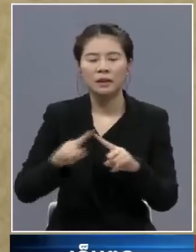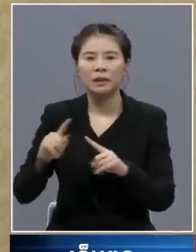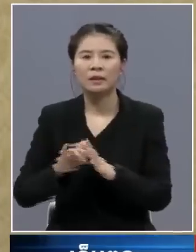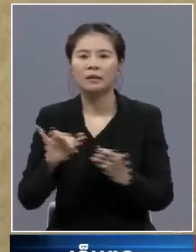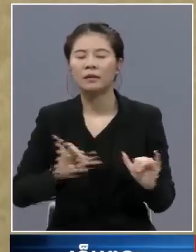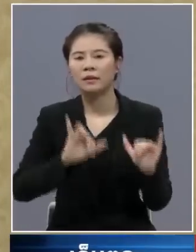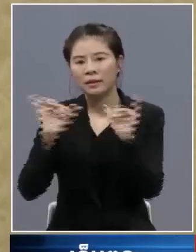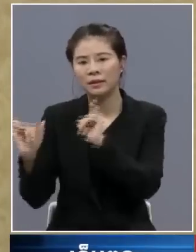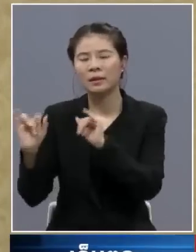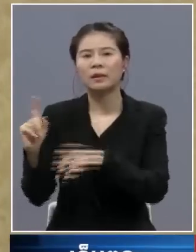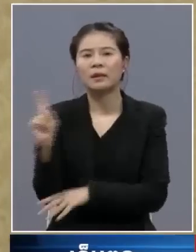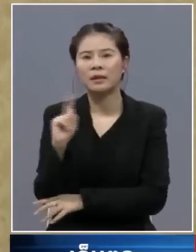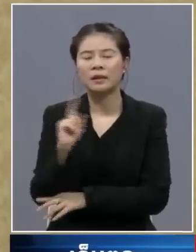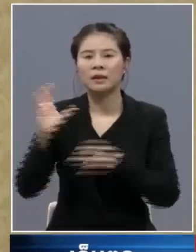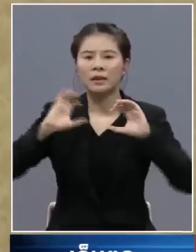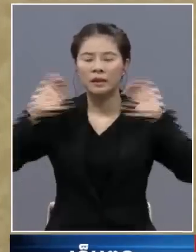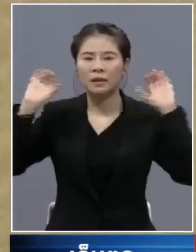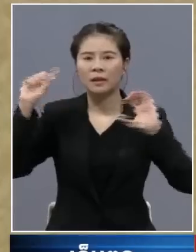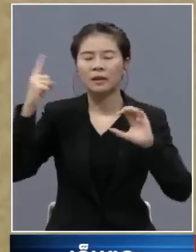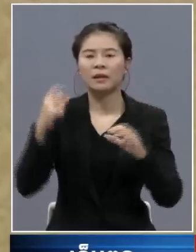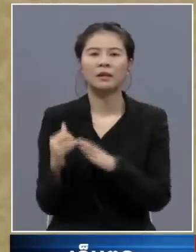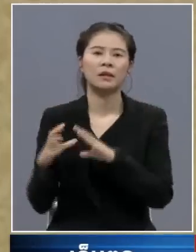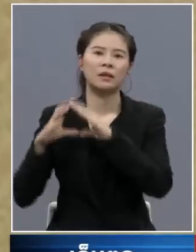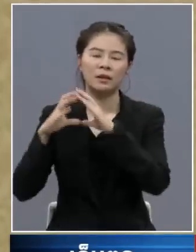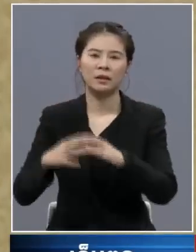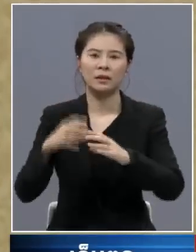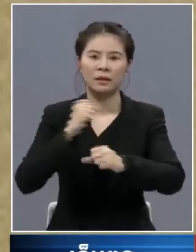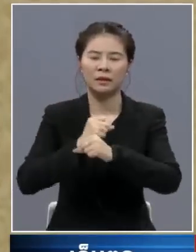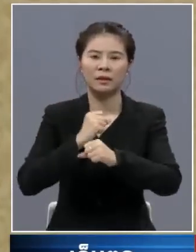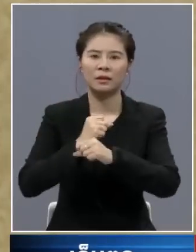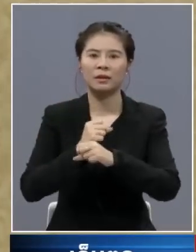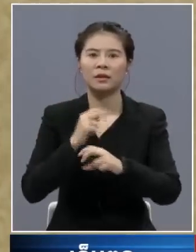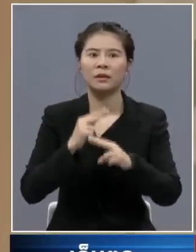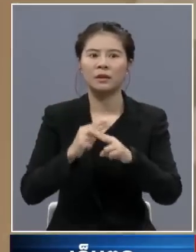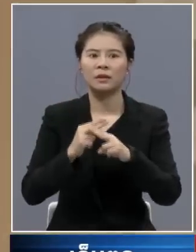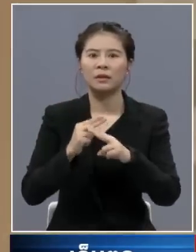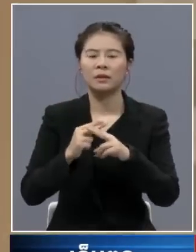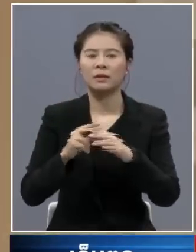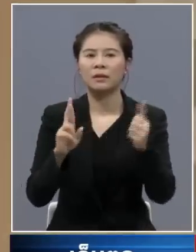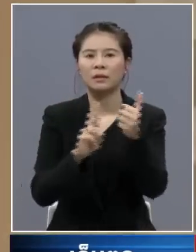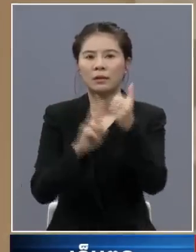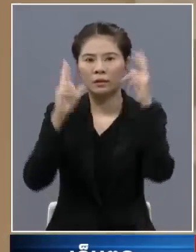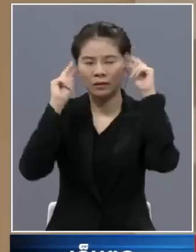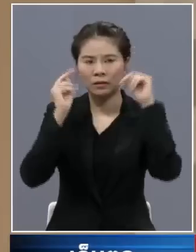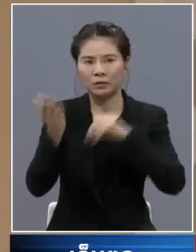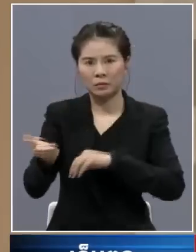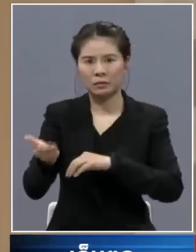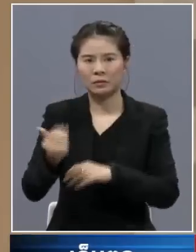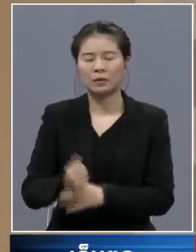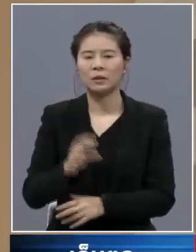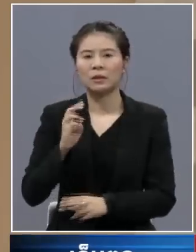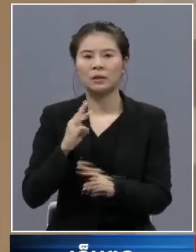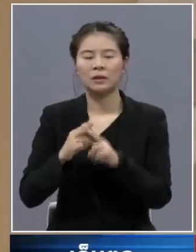ร่นะมาเป็นช่วงเวลาที่จะต้องมีรัฐบาลใหม่นะฮะคุณวิษณุเครืองามฮะได้บอกถึงไทม์ไลน์การจัดตั้งรัฐบาลใหม่คุณผู้ชมไป